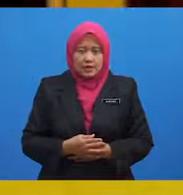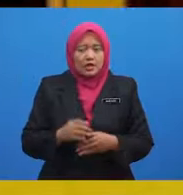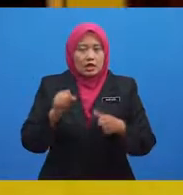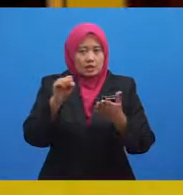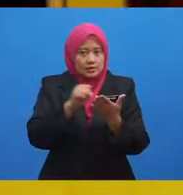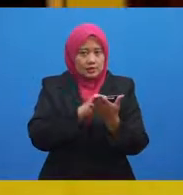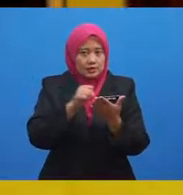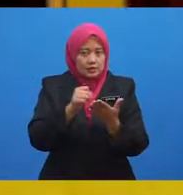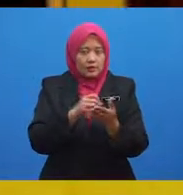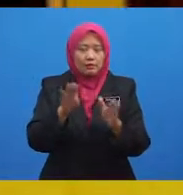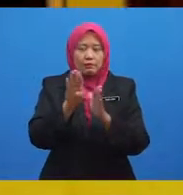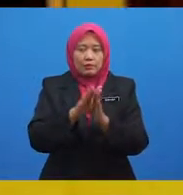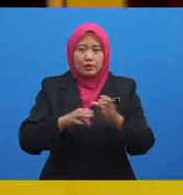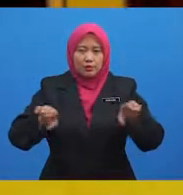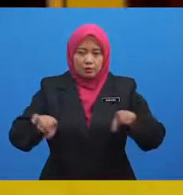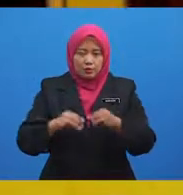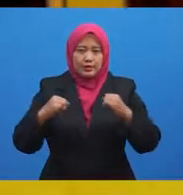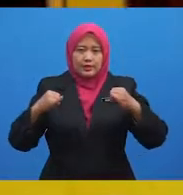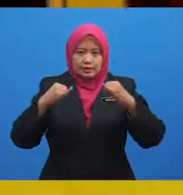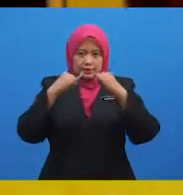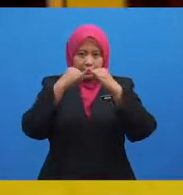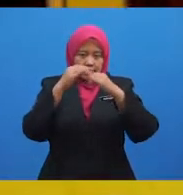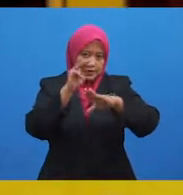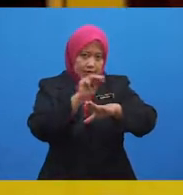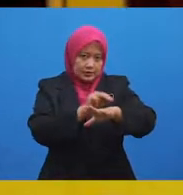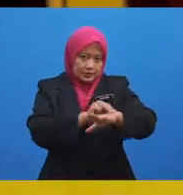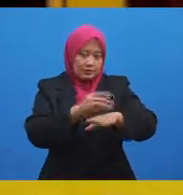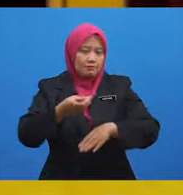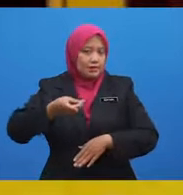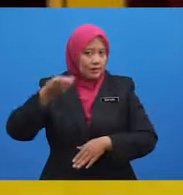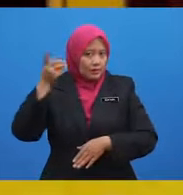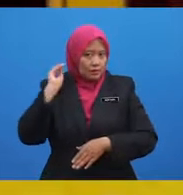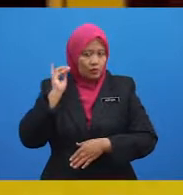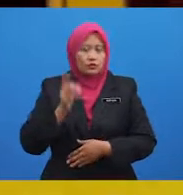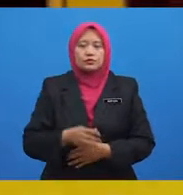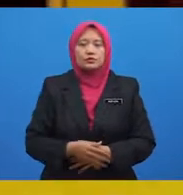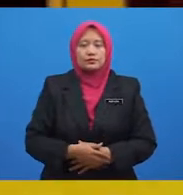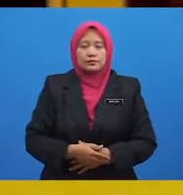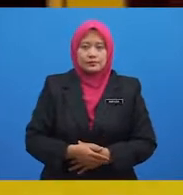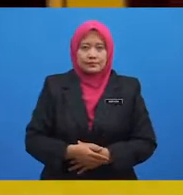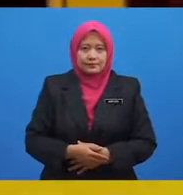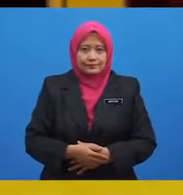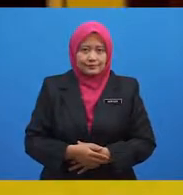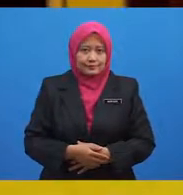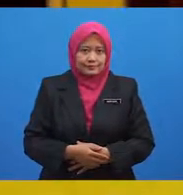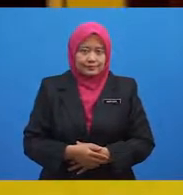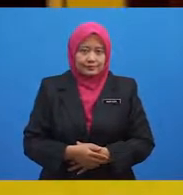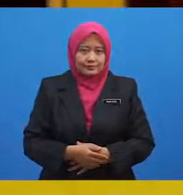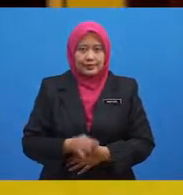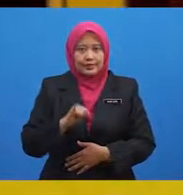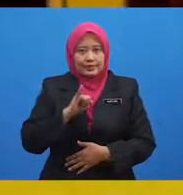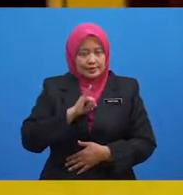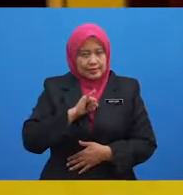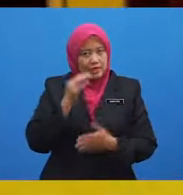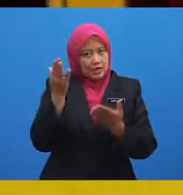zaman dahulu yang akan didendangkan. Semasa cikgu mendendangkan seloka ini, cikgu berharap